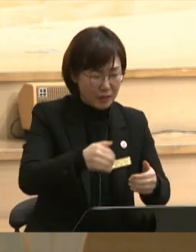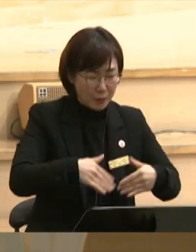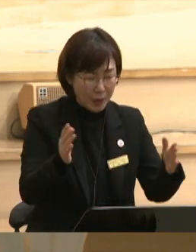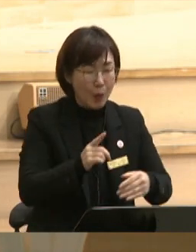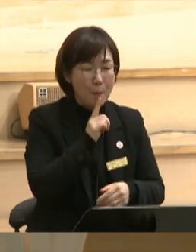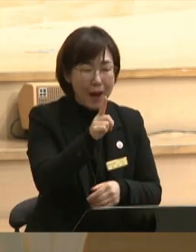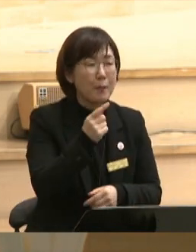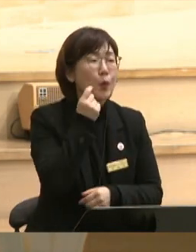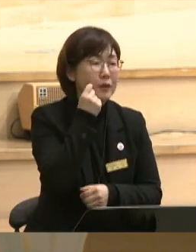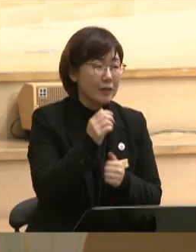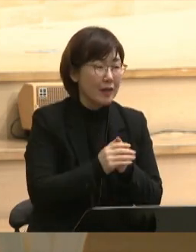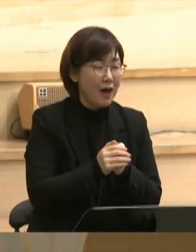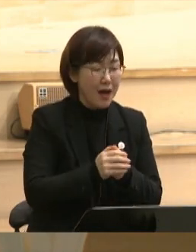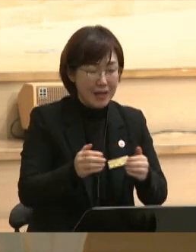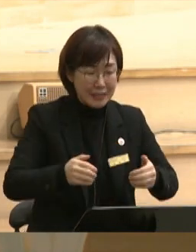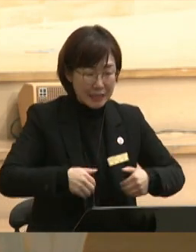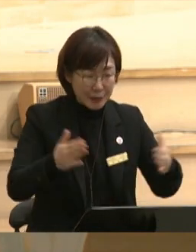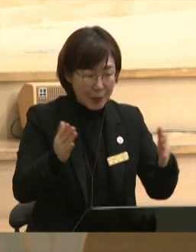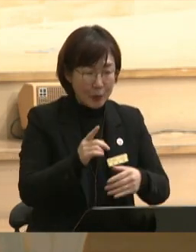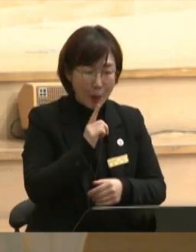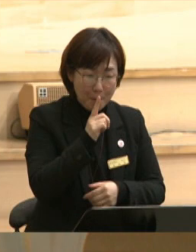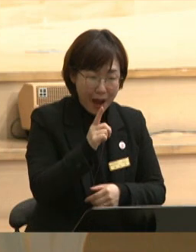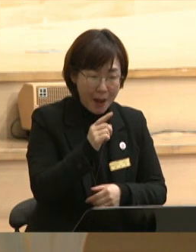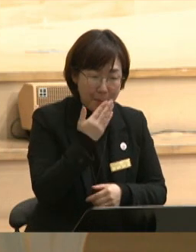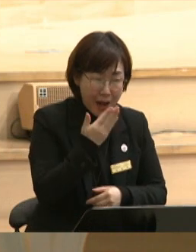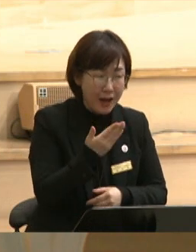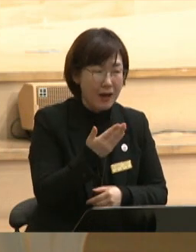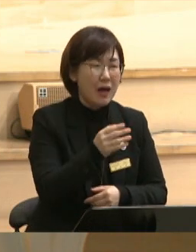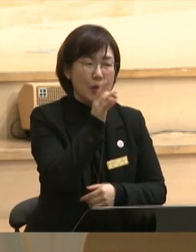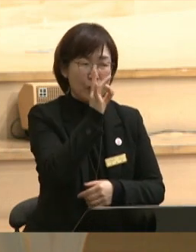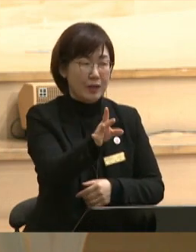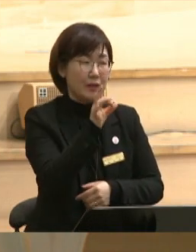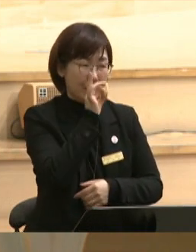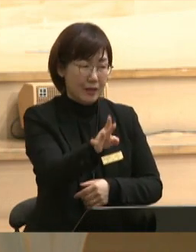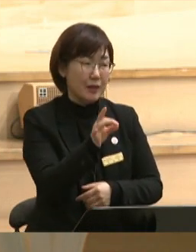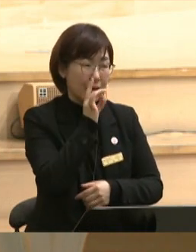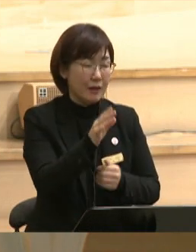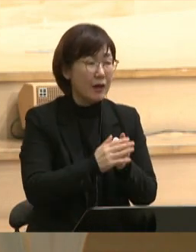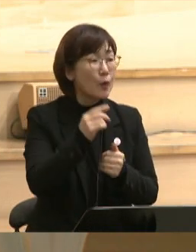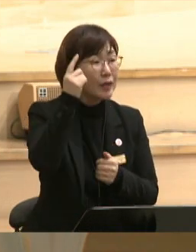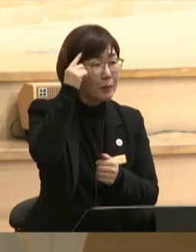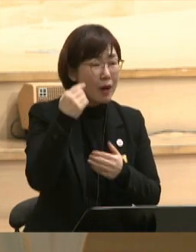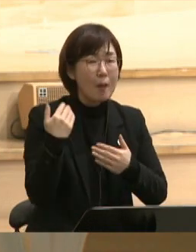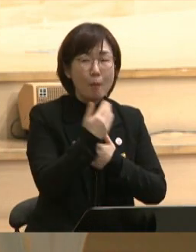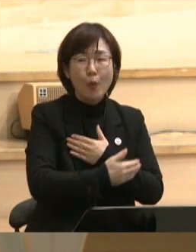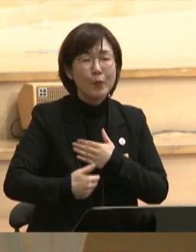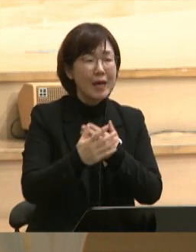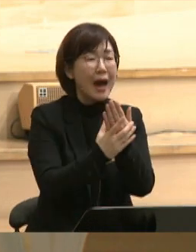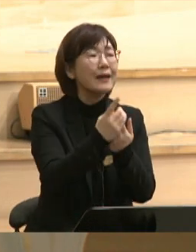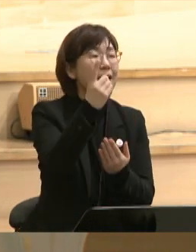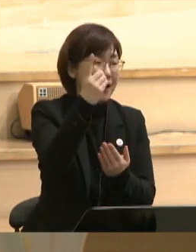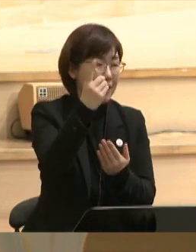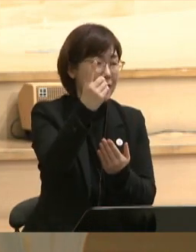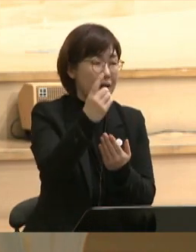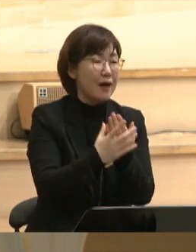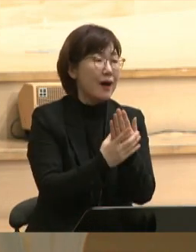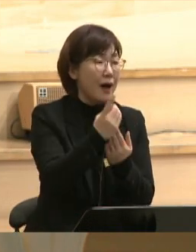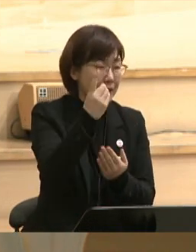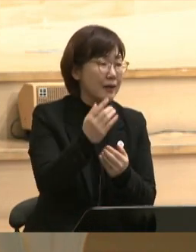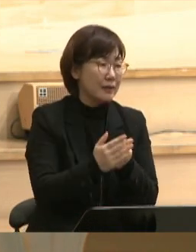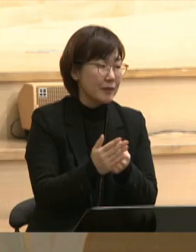못하리라 쓸데없다 할 수 있다 없다 없다 왜 한 몸이기 때문입니다